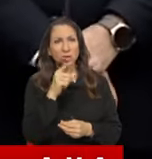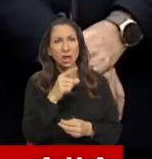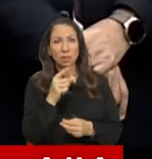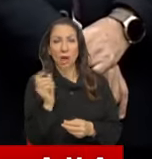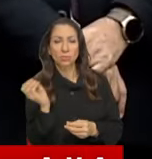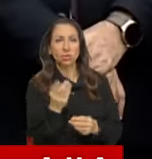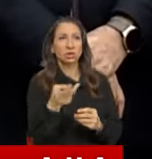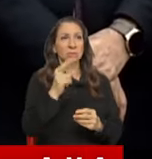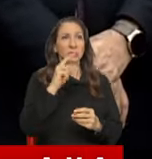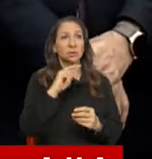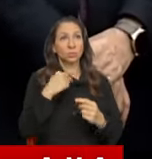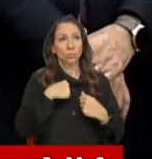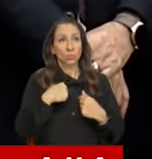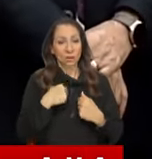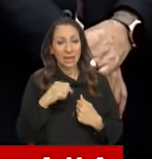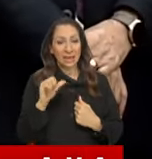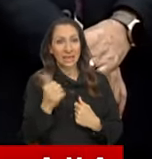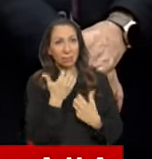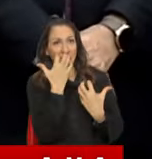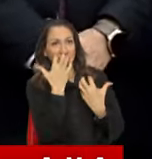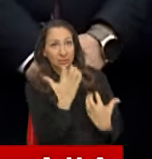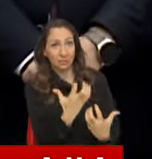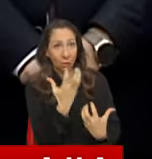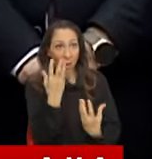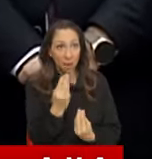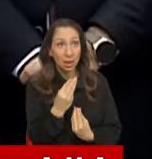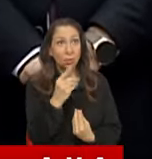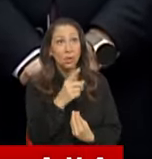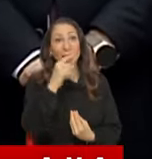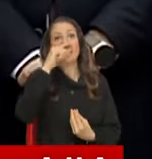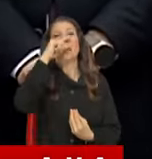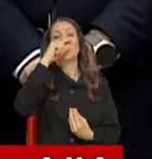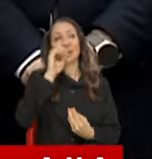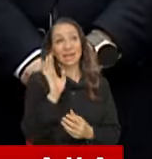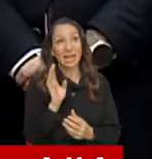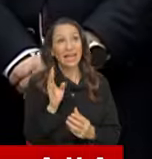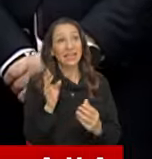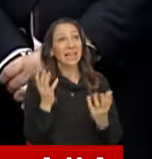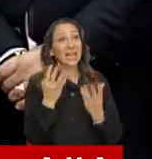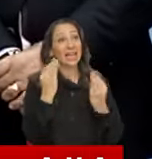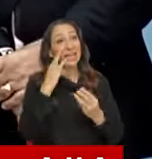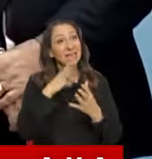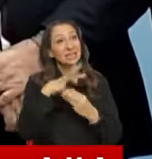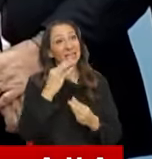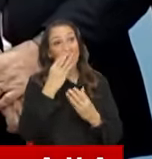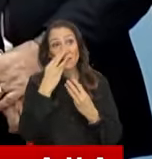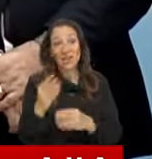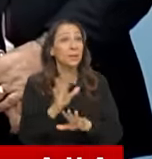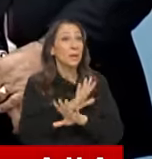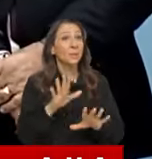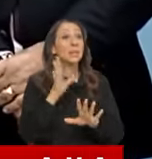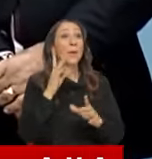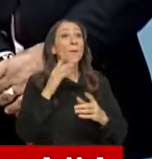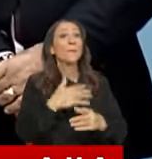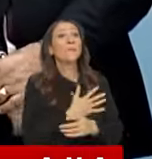sekmiş gelmiş Burada kıymete binmiş nin bu kibrine de ne iyi insanları feda ederim Ne